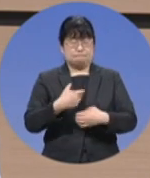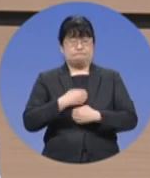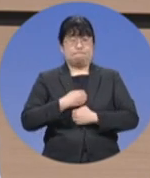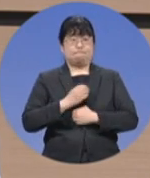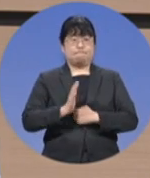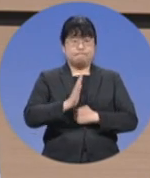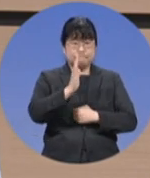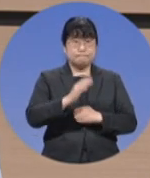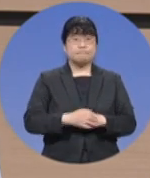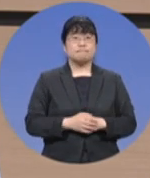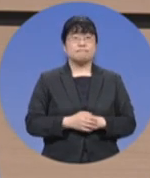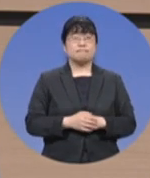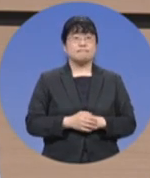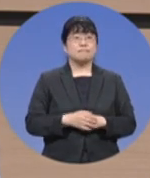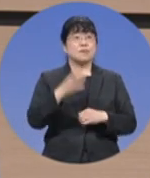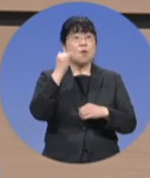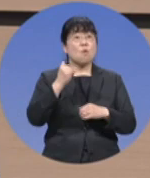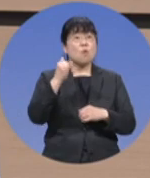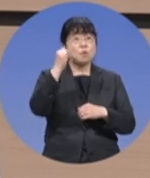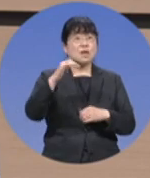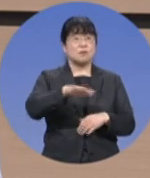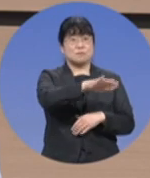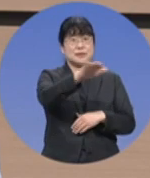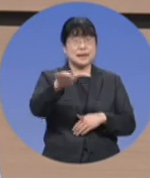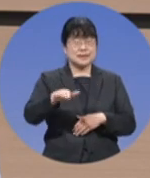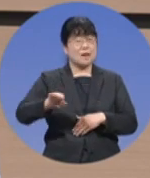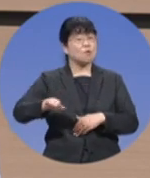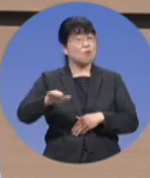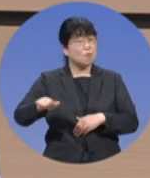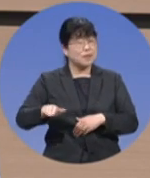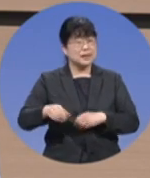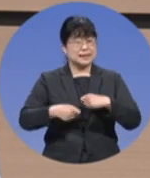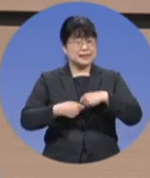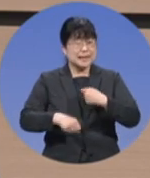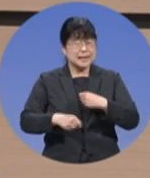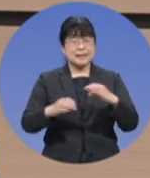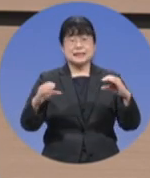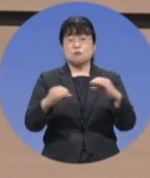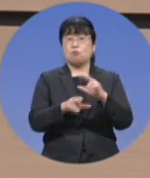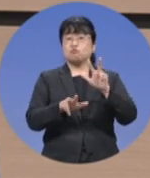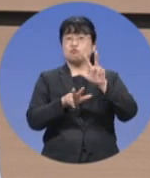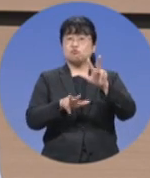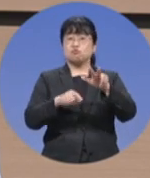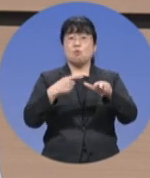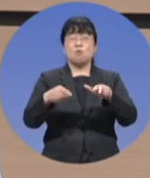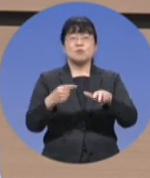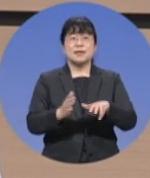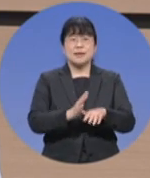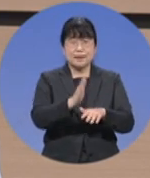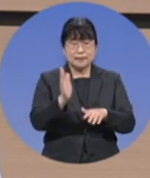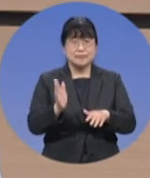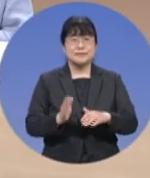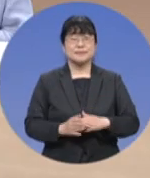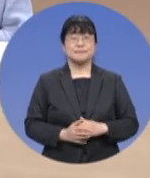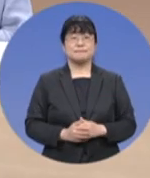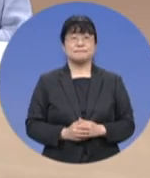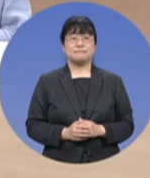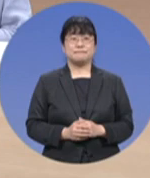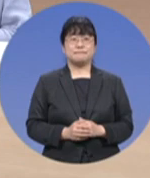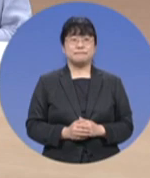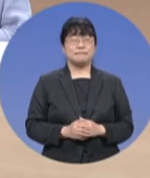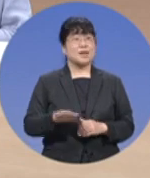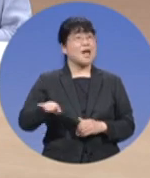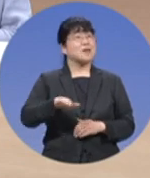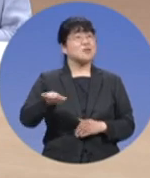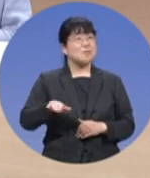ください。そして保護者の皆さん、子どもたちに正しい交通ルールを教えてあげてください。 子ど